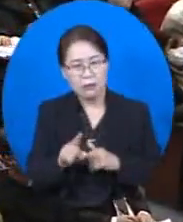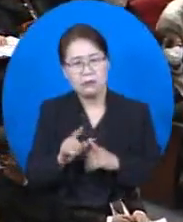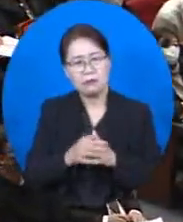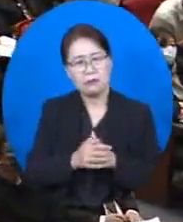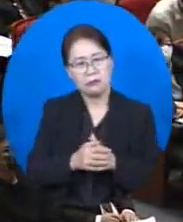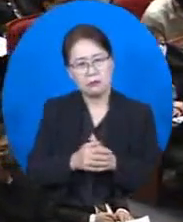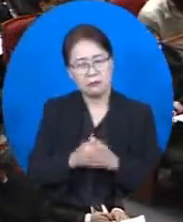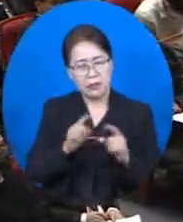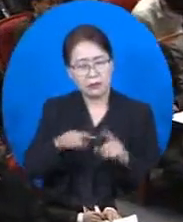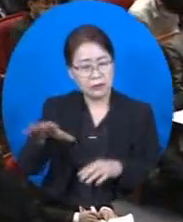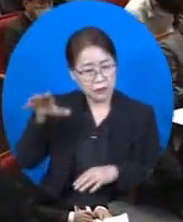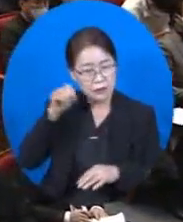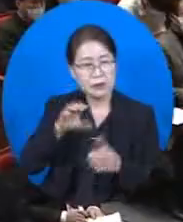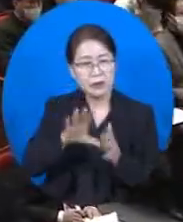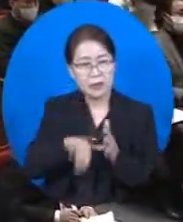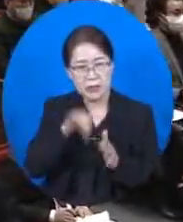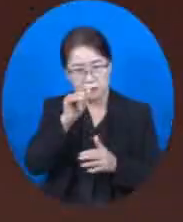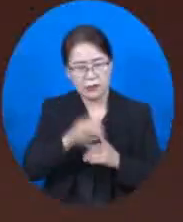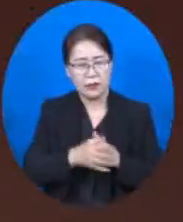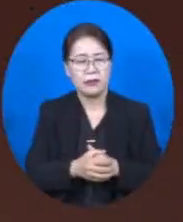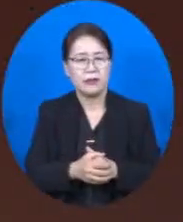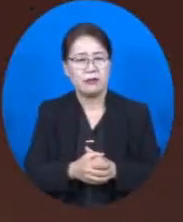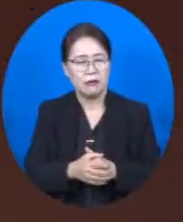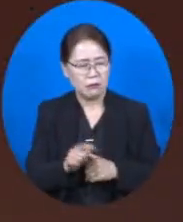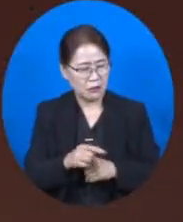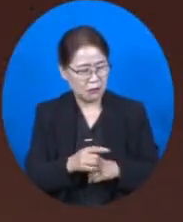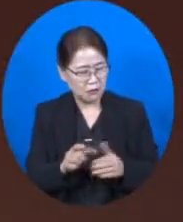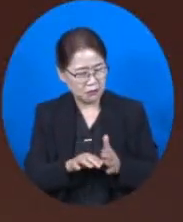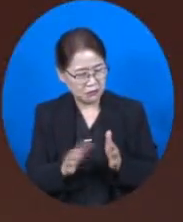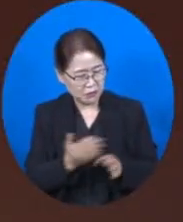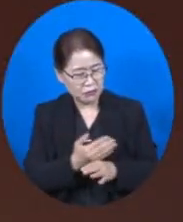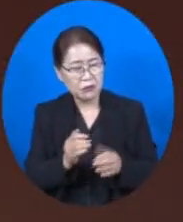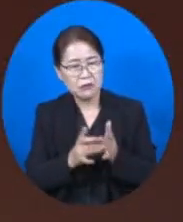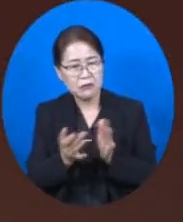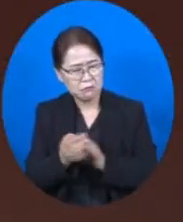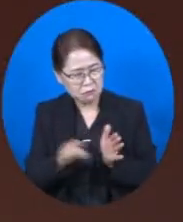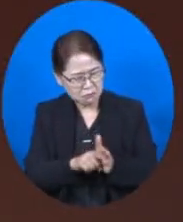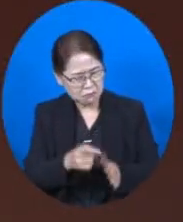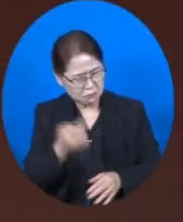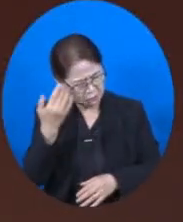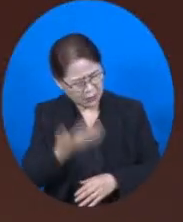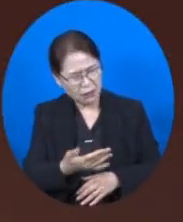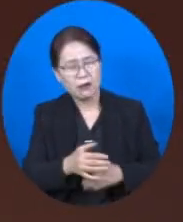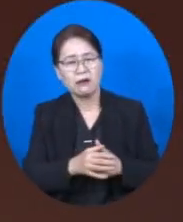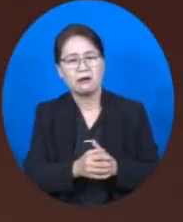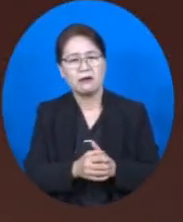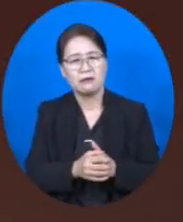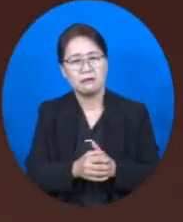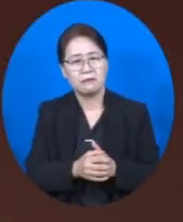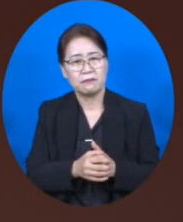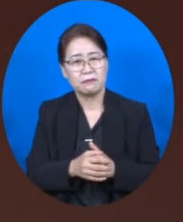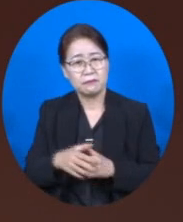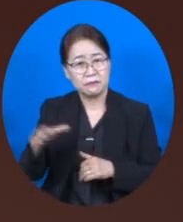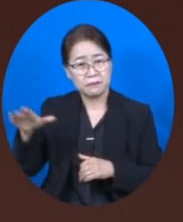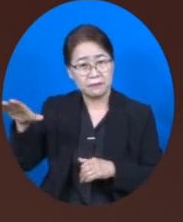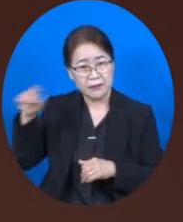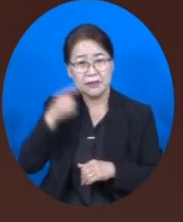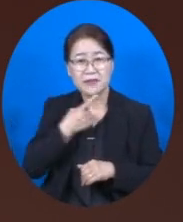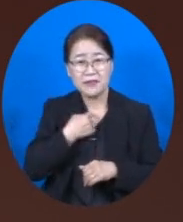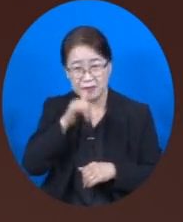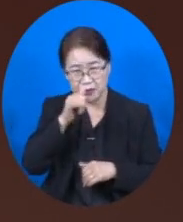말을들을 때가 있잖아요 네가 언제부터 예수 믿었다고 그래 그런 말 들어보셨죠